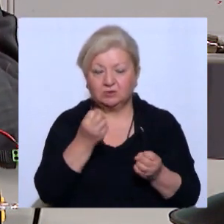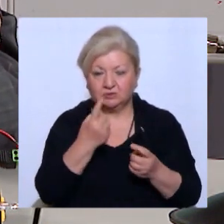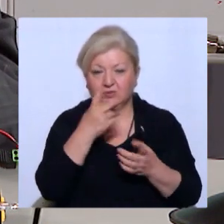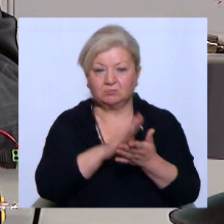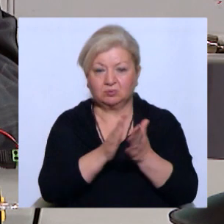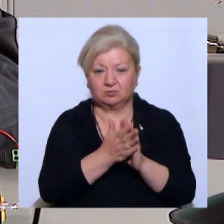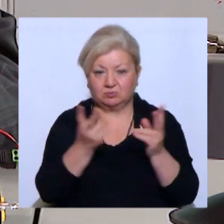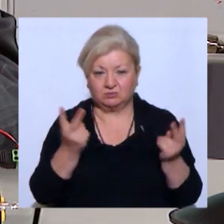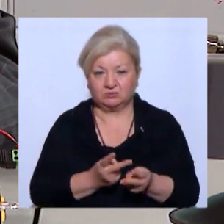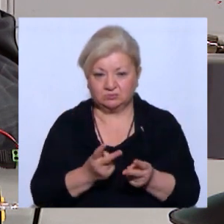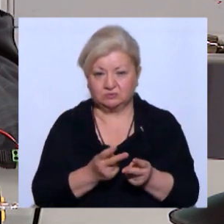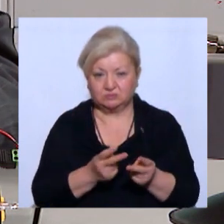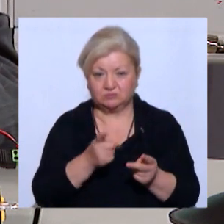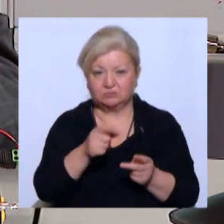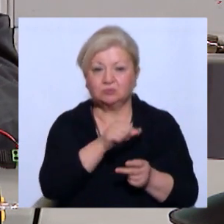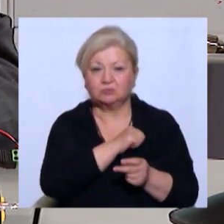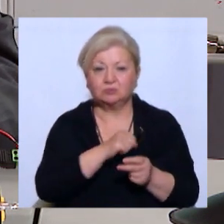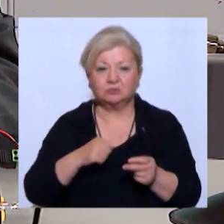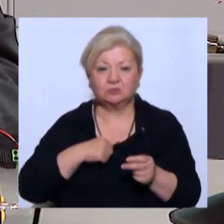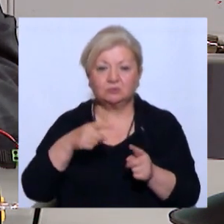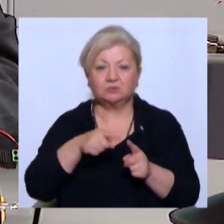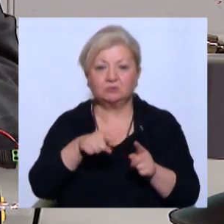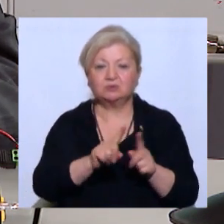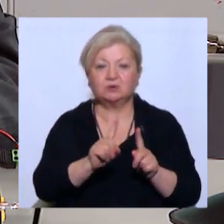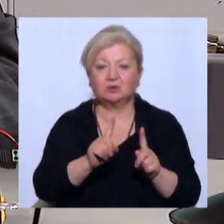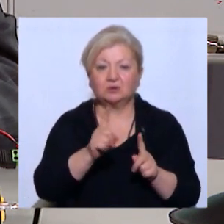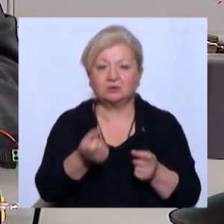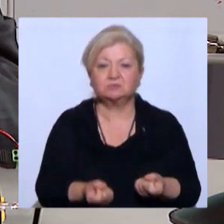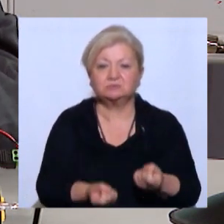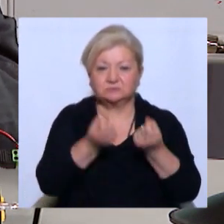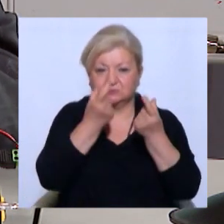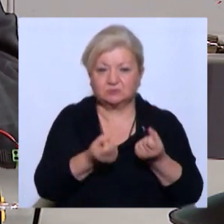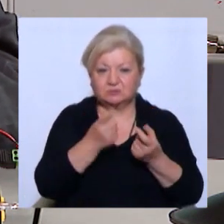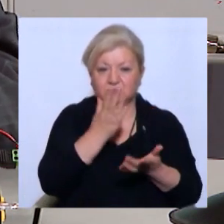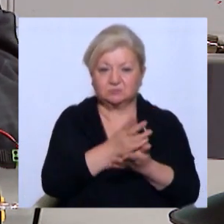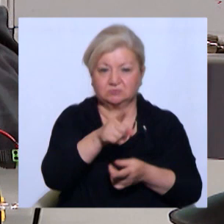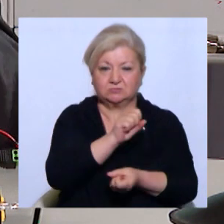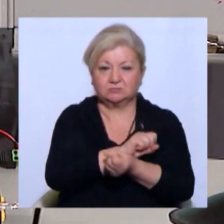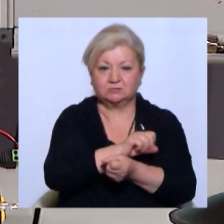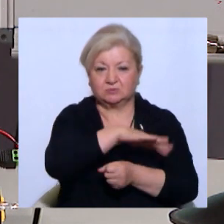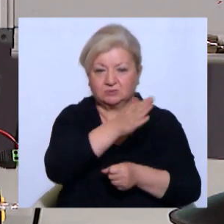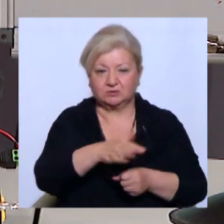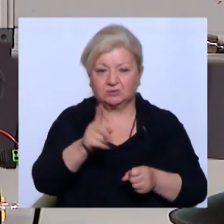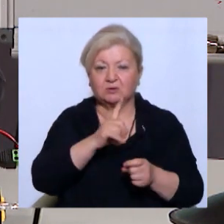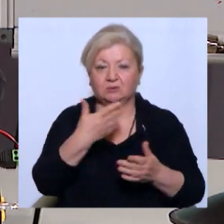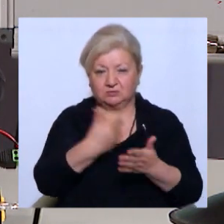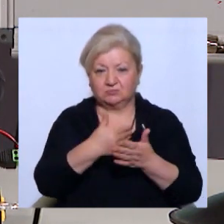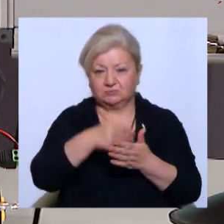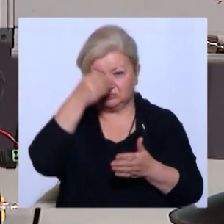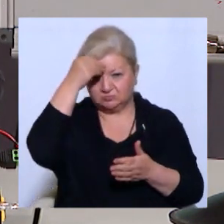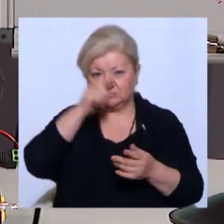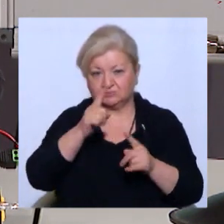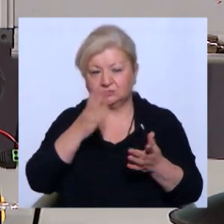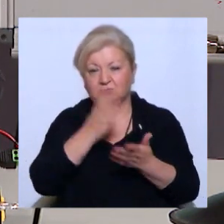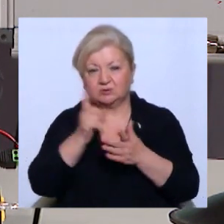გვაქვს. მაგრამ კიდევ ერთი პირობაა საჭირო. ჯერ თვითონ რა წარმოშობს ამ მდგარ ტალღას. გამომსხივებელი